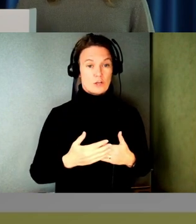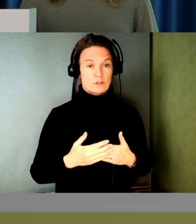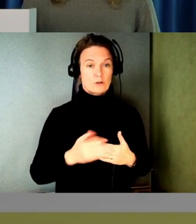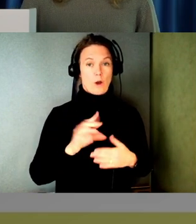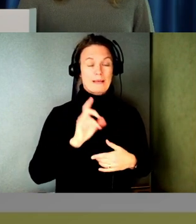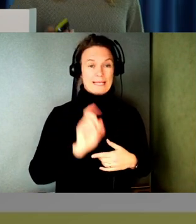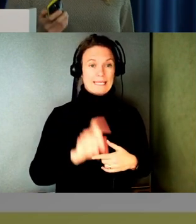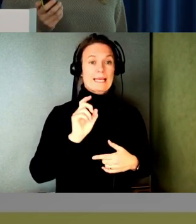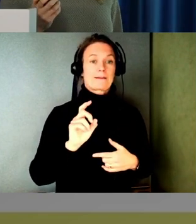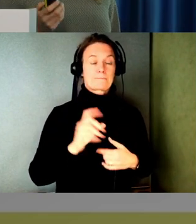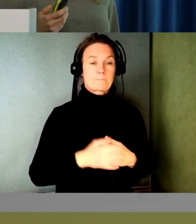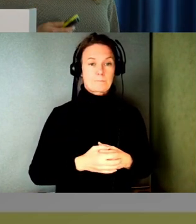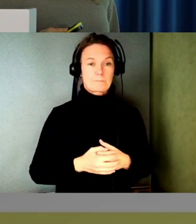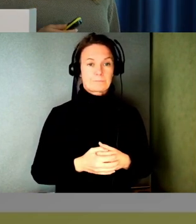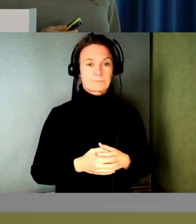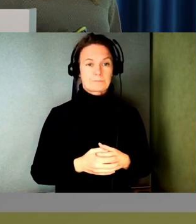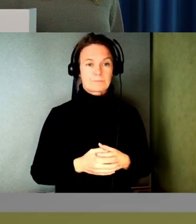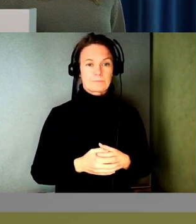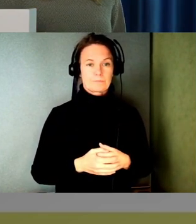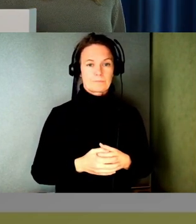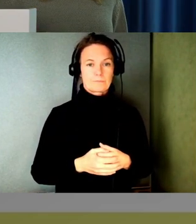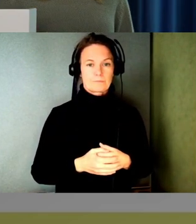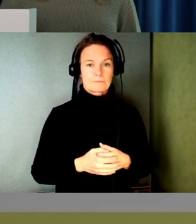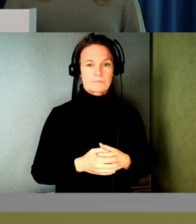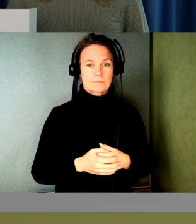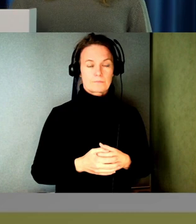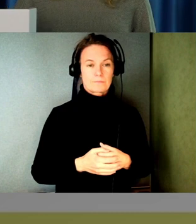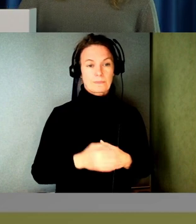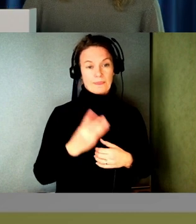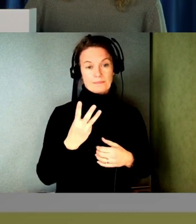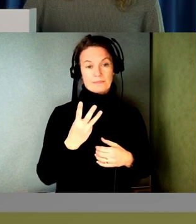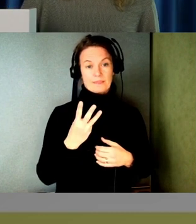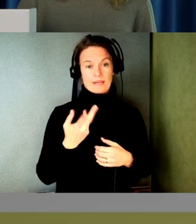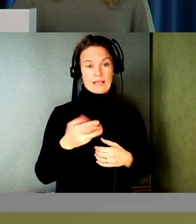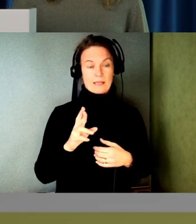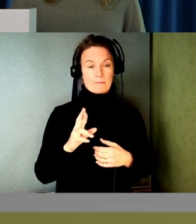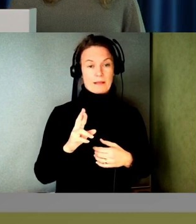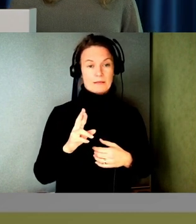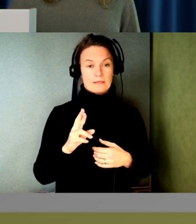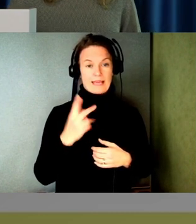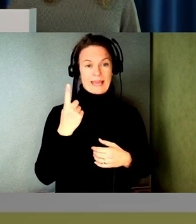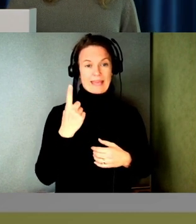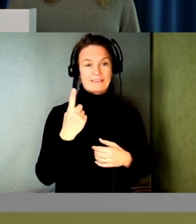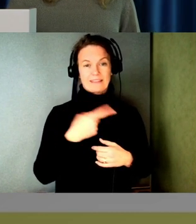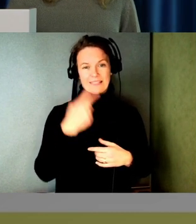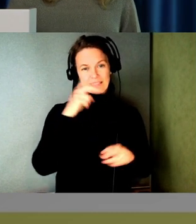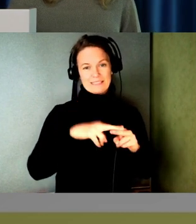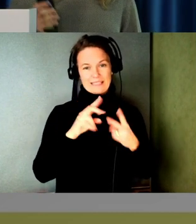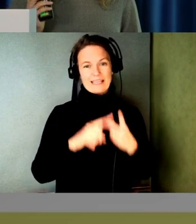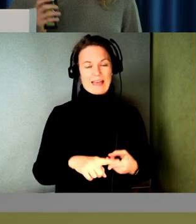knappen eh här har jag tre exempel på knappar varav en ni känner igen